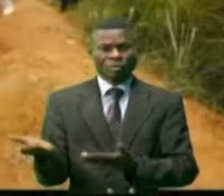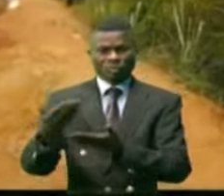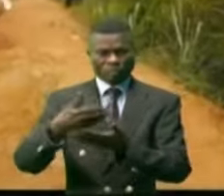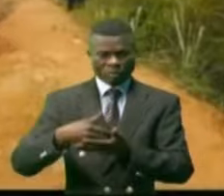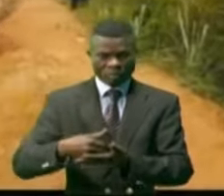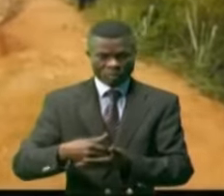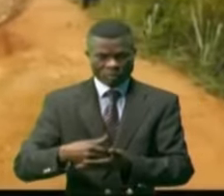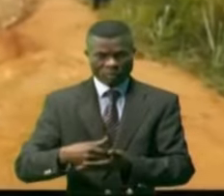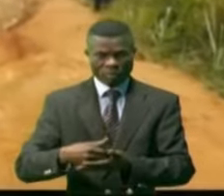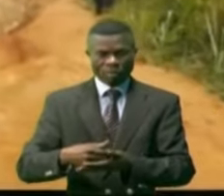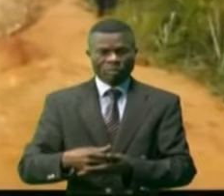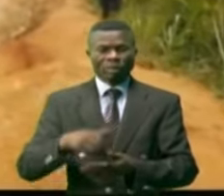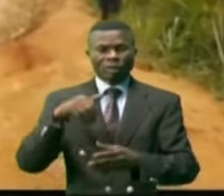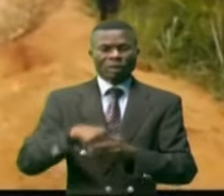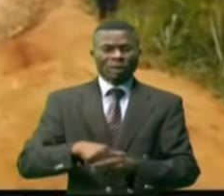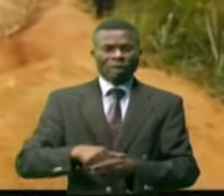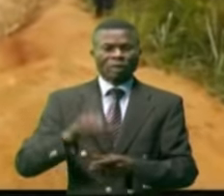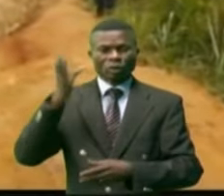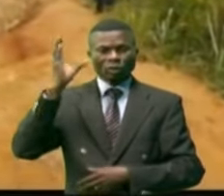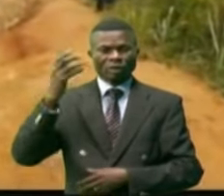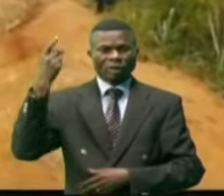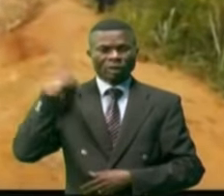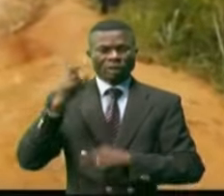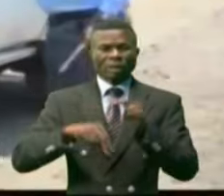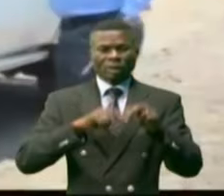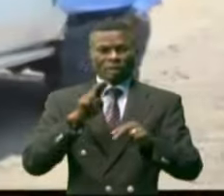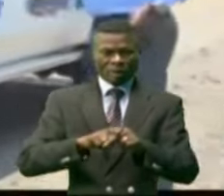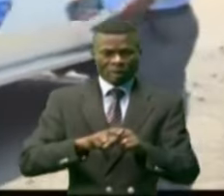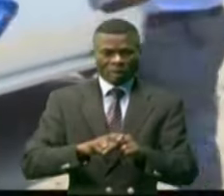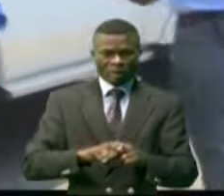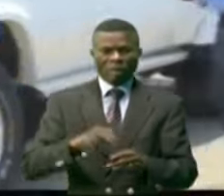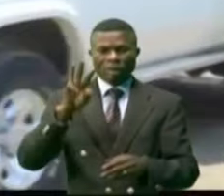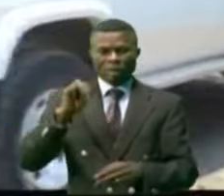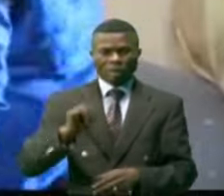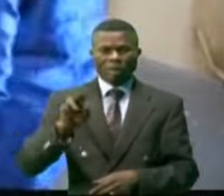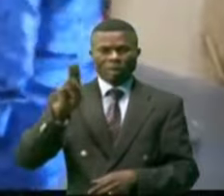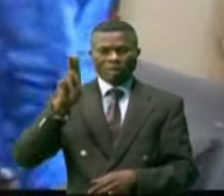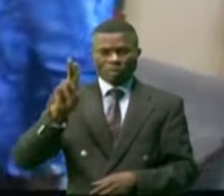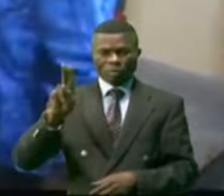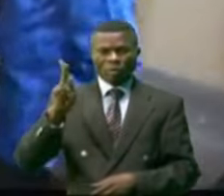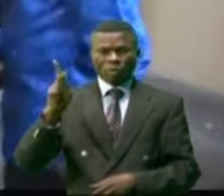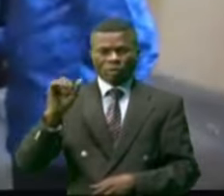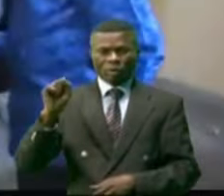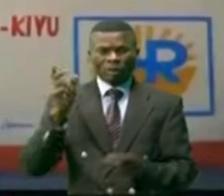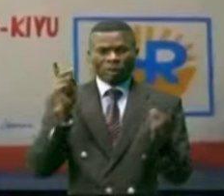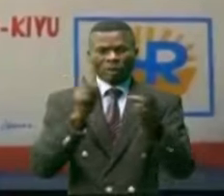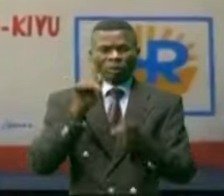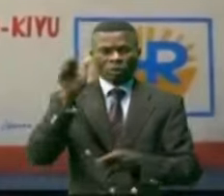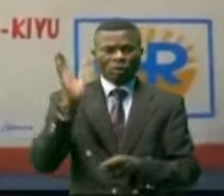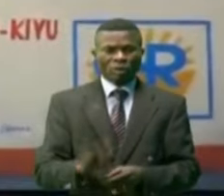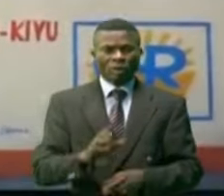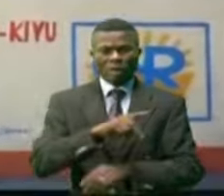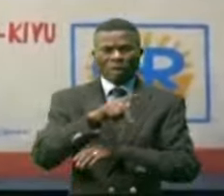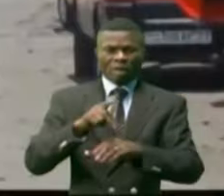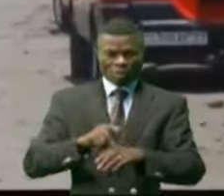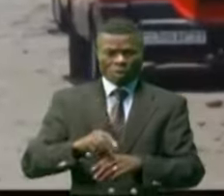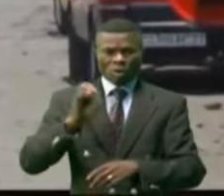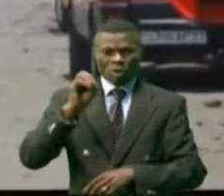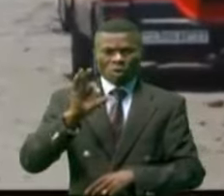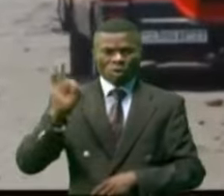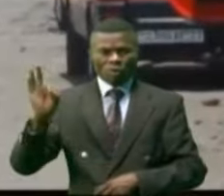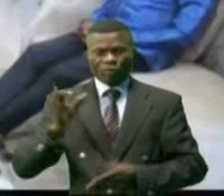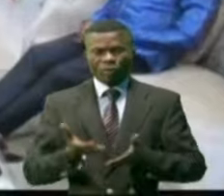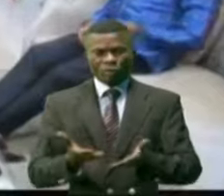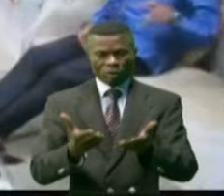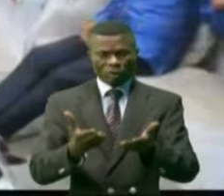sa circonscription électorale, le député national Rubens Mikindo est allé rencontrer le directeur provincial de l'Office des routes à Goma.